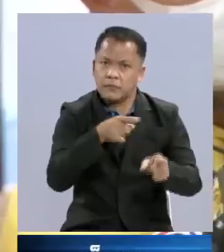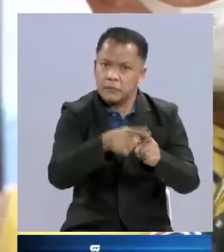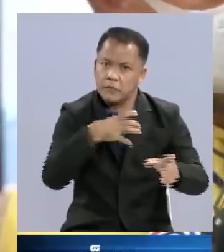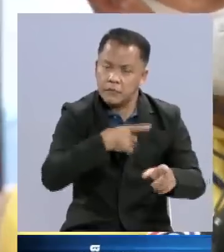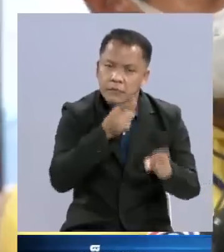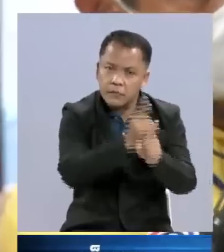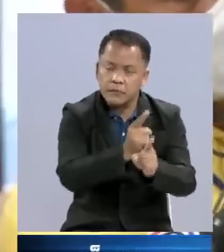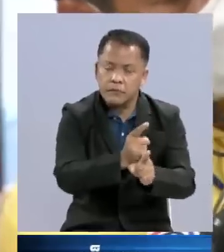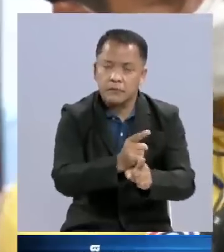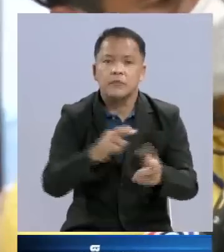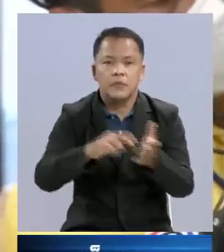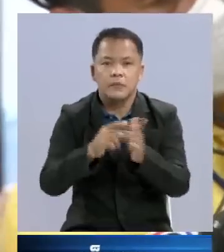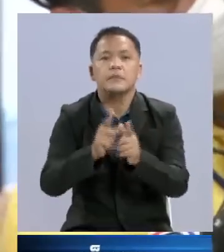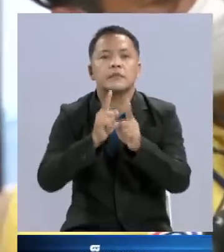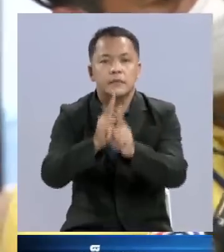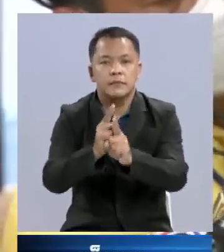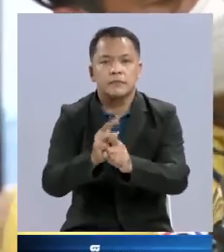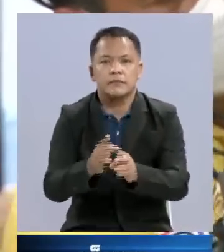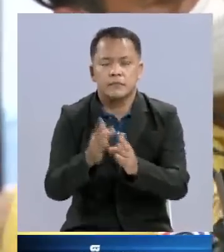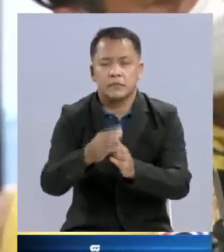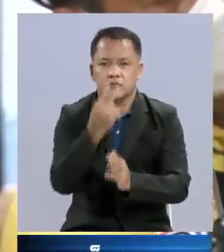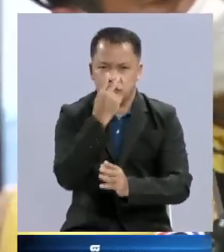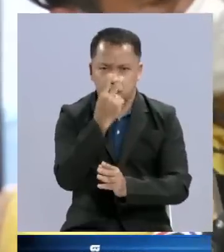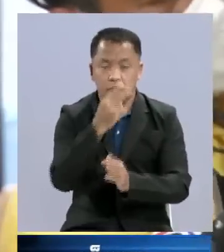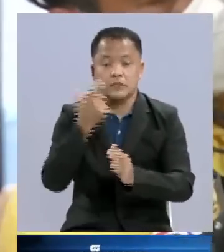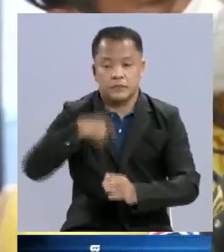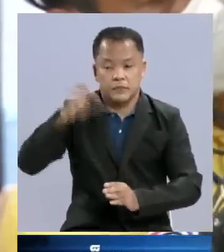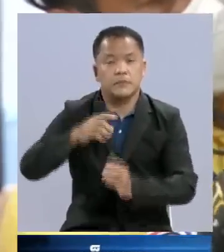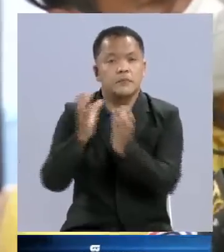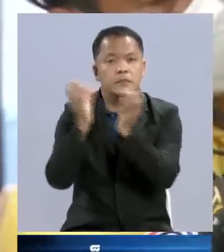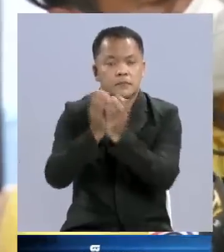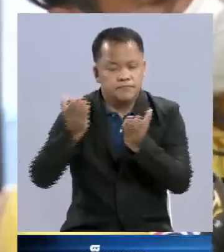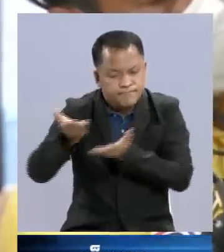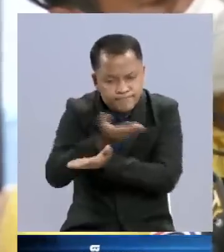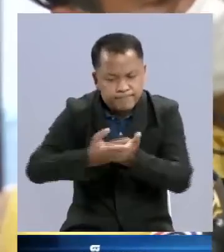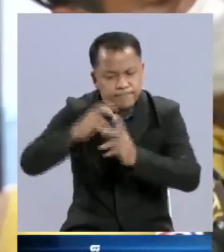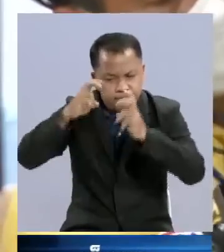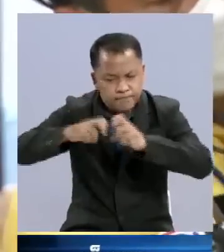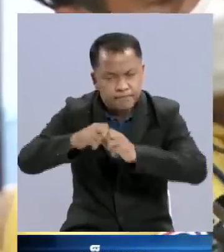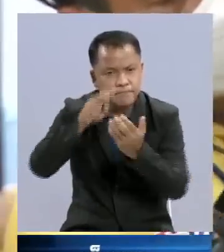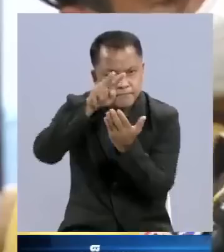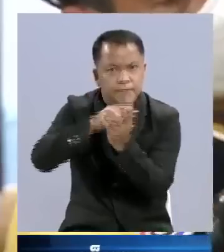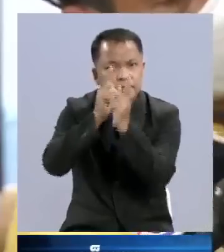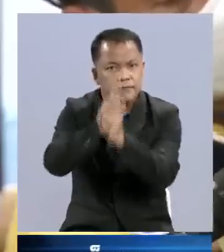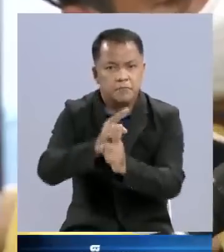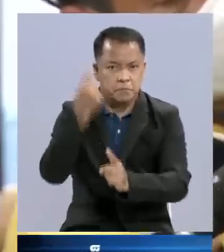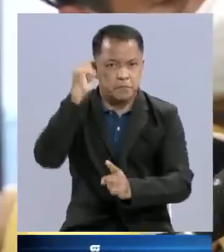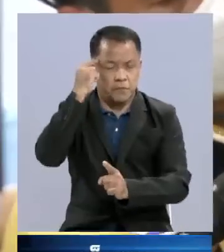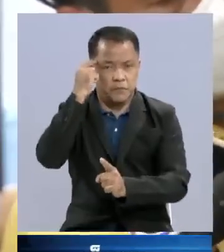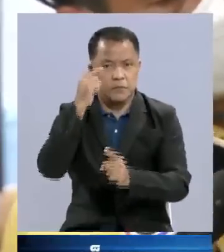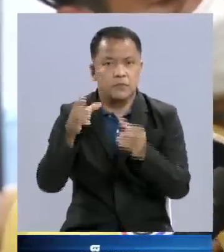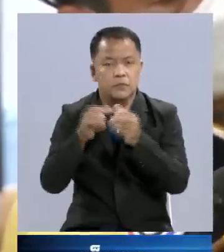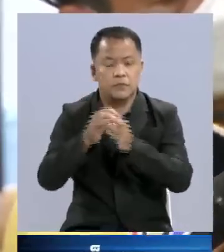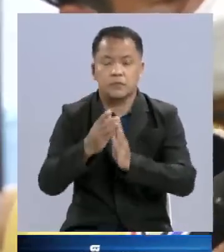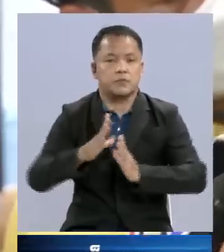จริงหรือเปล่าอันนี้ก็ต้องไปวัดกันนะครับแล้วก็ต้องดูว่าศาลรัฐธรรมนูญจะพิเคราะห์พิจารณาเรื่องนี้ออกมายังไงอันนี้คือมุมค